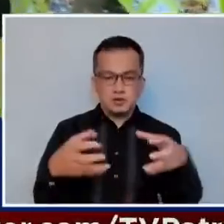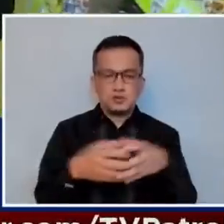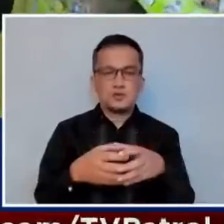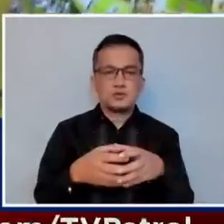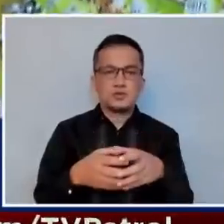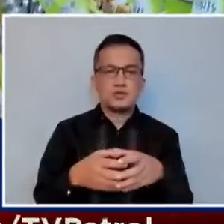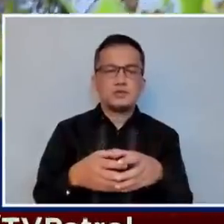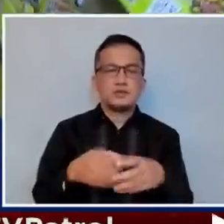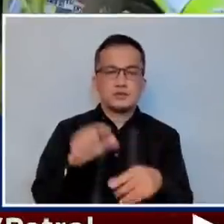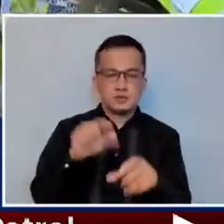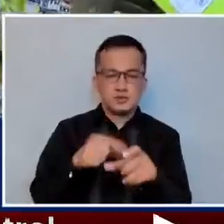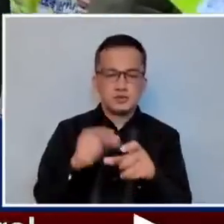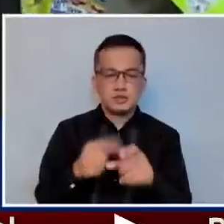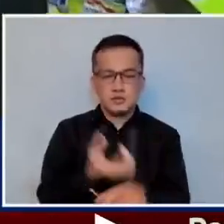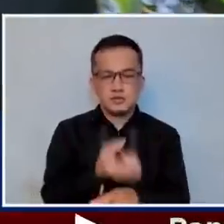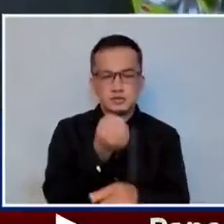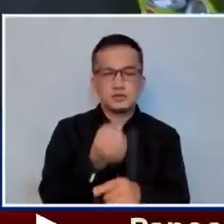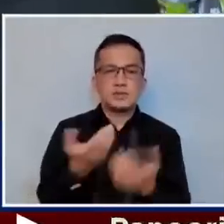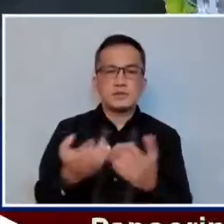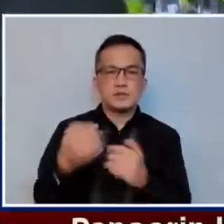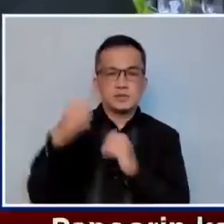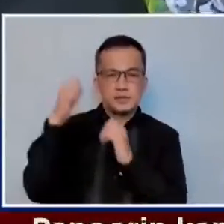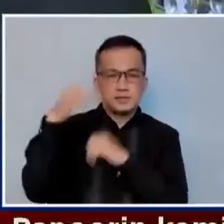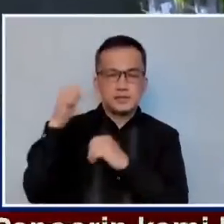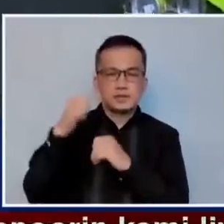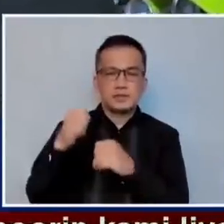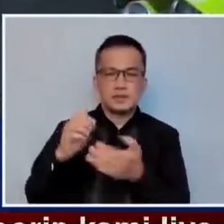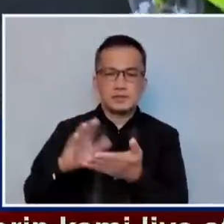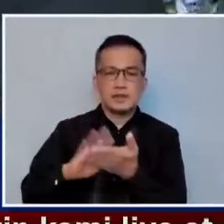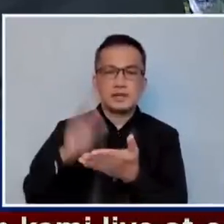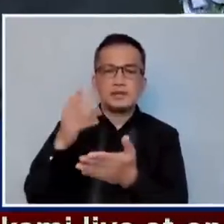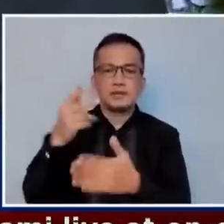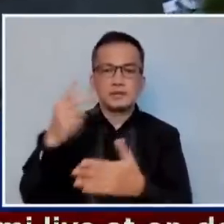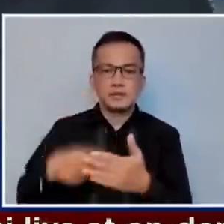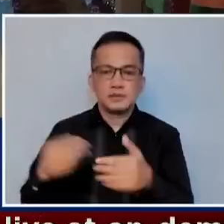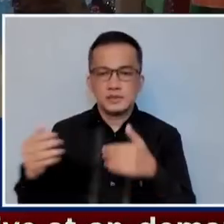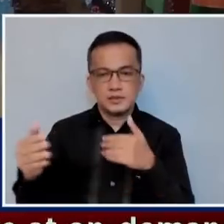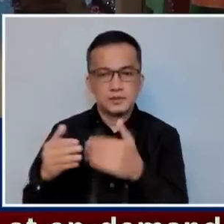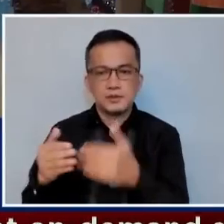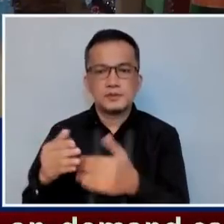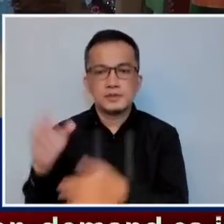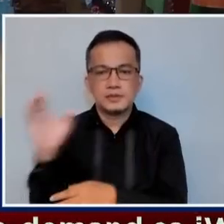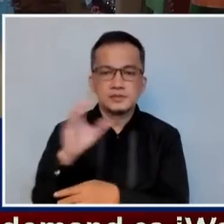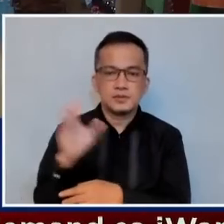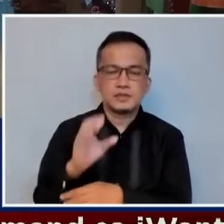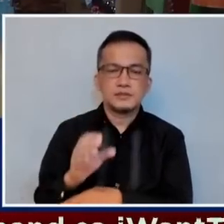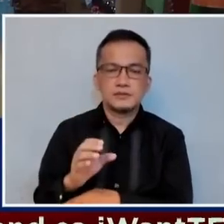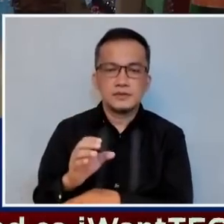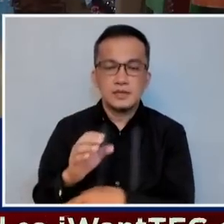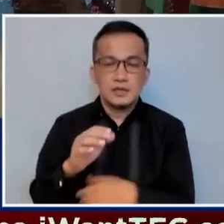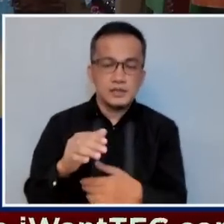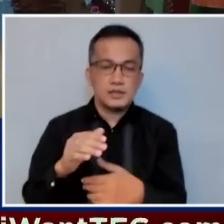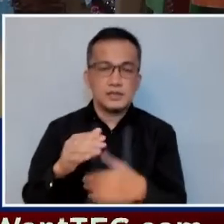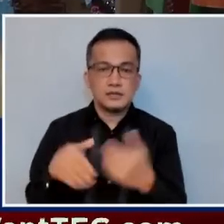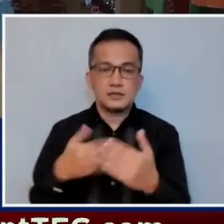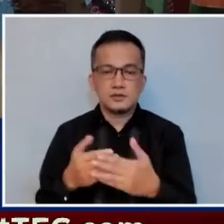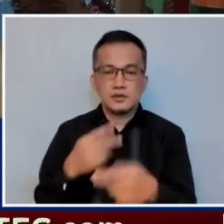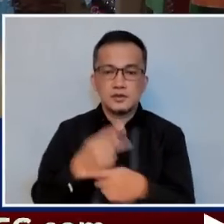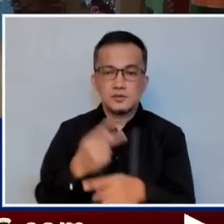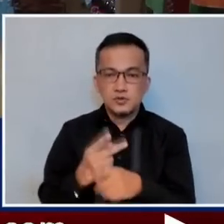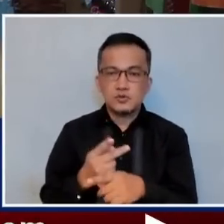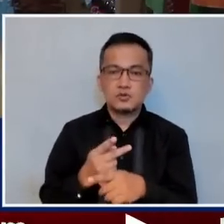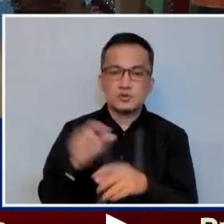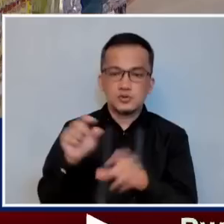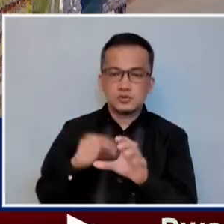maaari pang asahan ang pagtaas ng presyo habang papalapit ang Pasko. Halos lahat kasi ng produkto sa grocery,